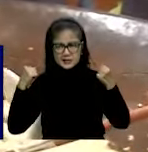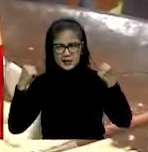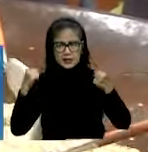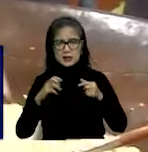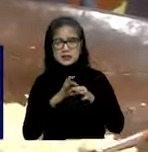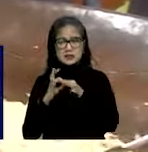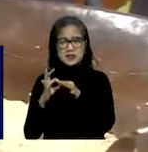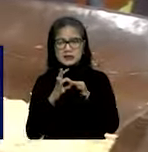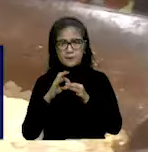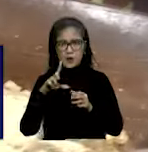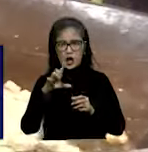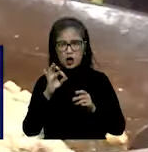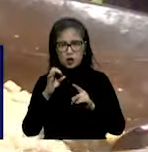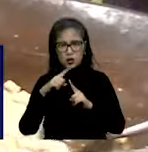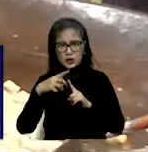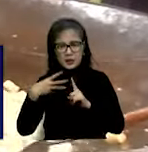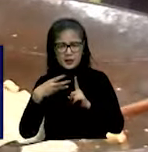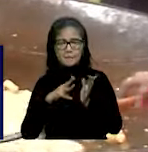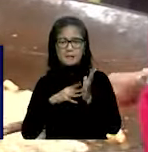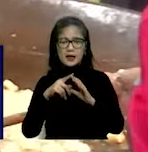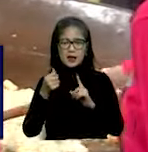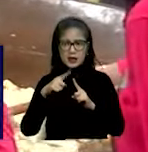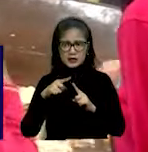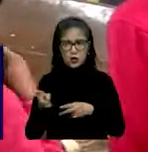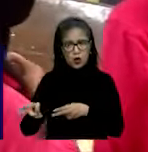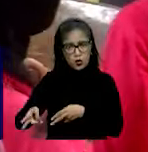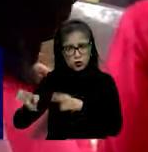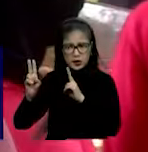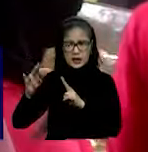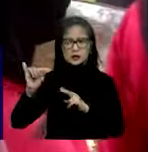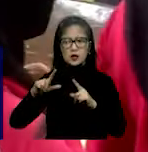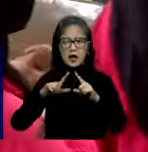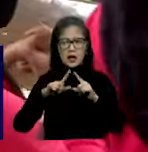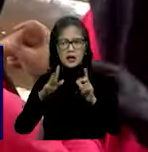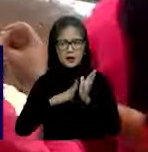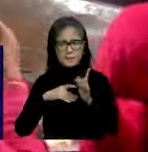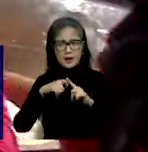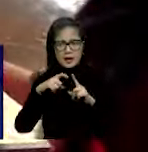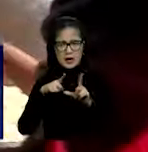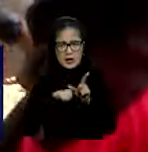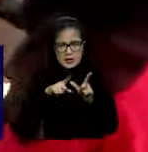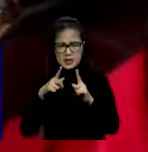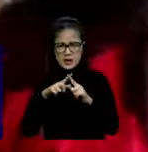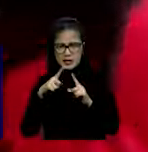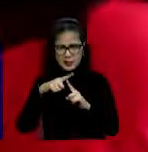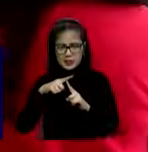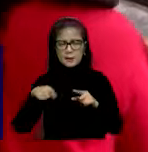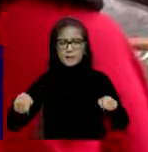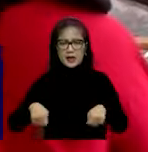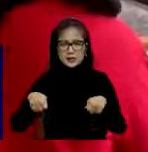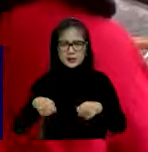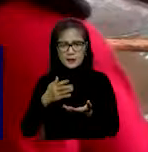Lotte Mart, Park Hyatt. Kita masak bersama, masak yang besar, masak besar, yang tujuannya adalah untuk dibagikan